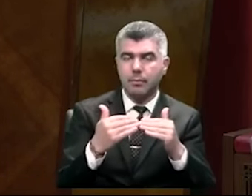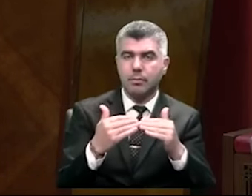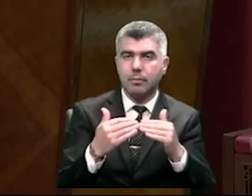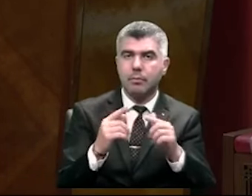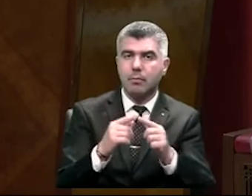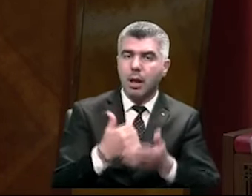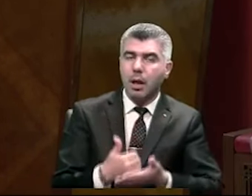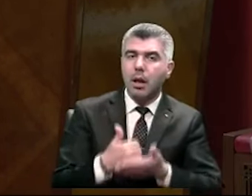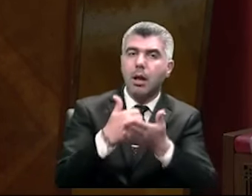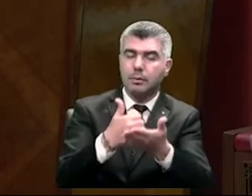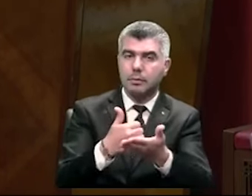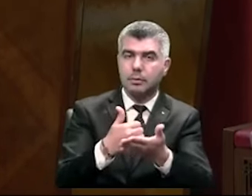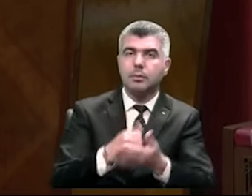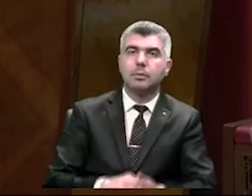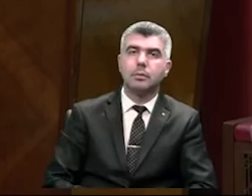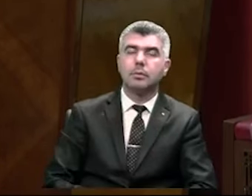الخدمه